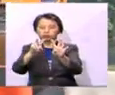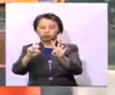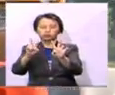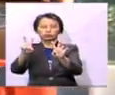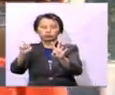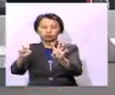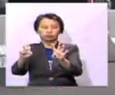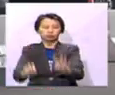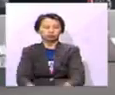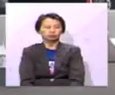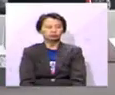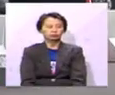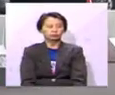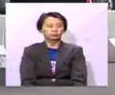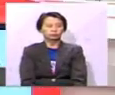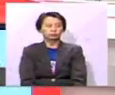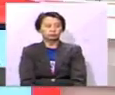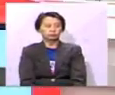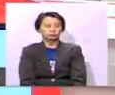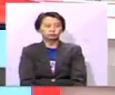2020.